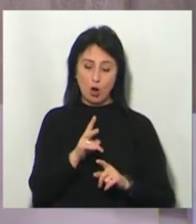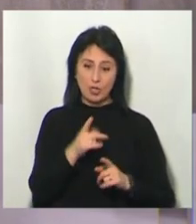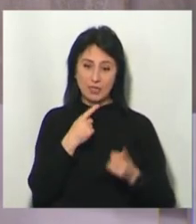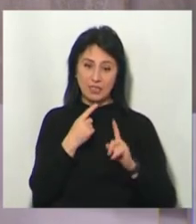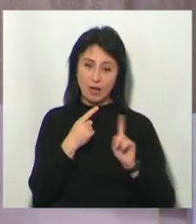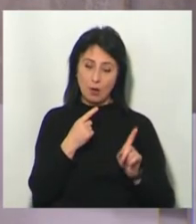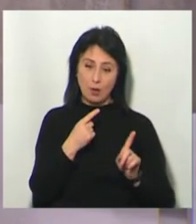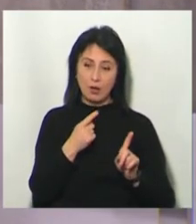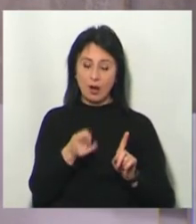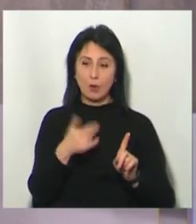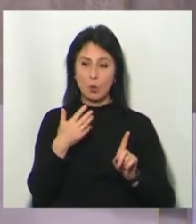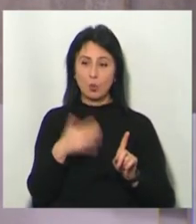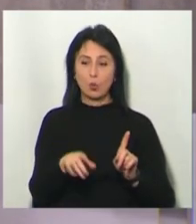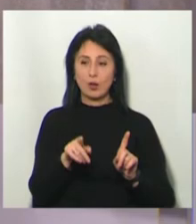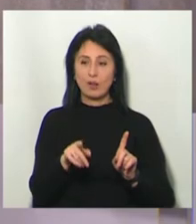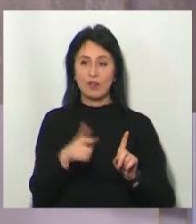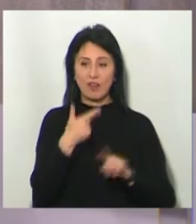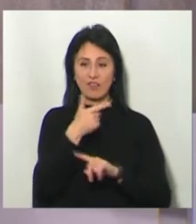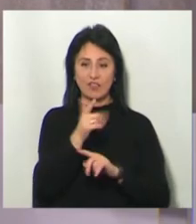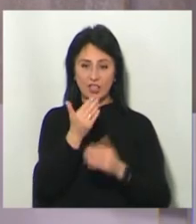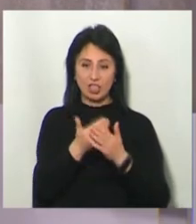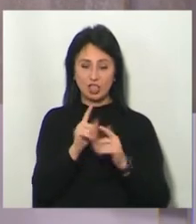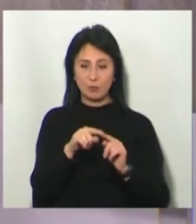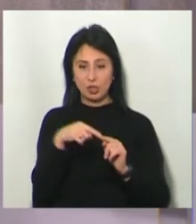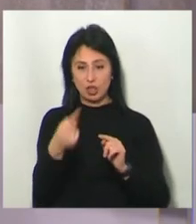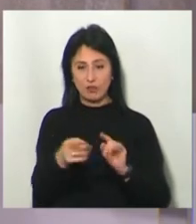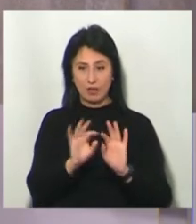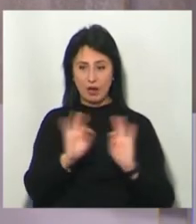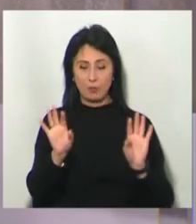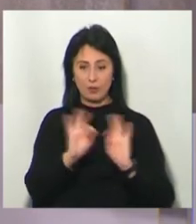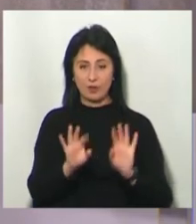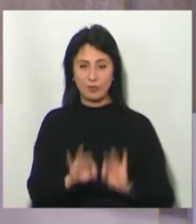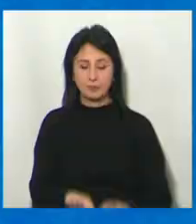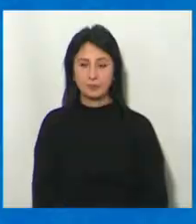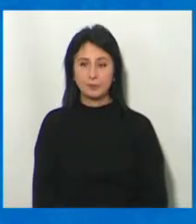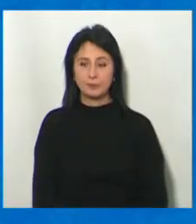ჩვენი საუბარი ამას უკვე ვიდეო რჩევების შემდეგ განმარტავ